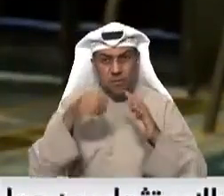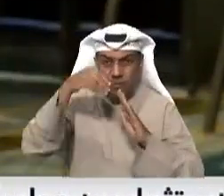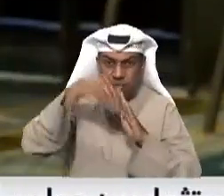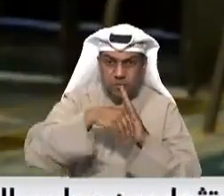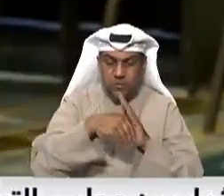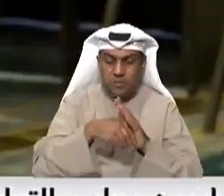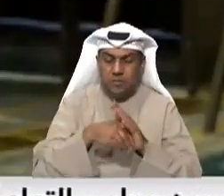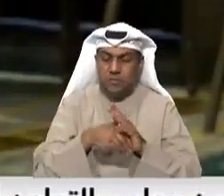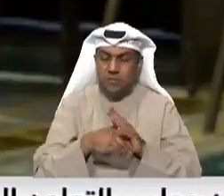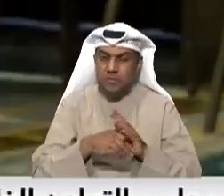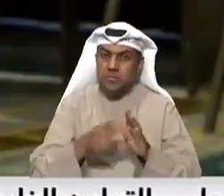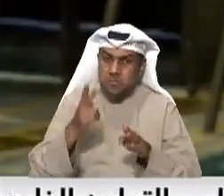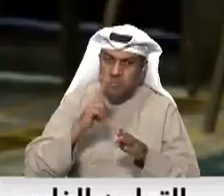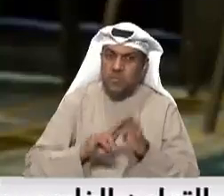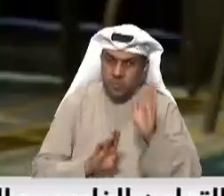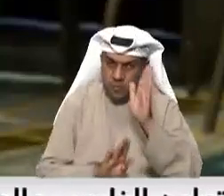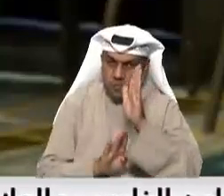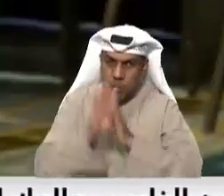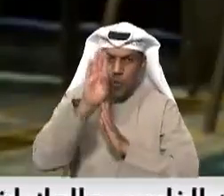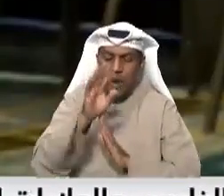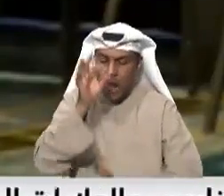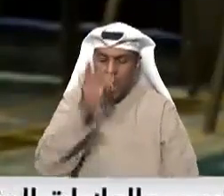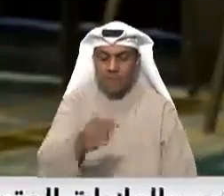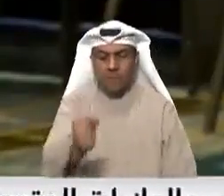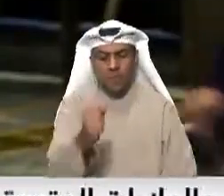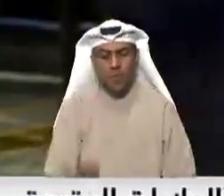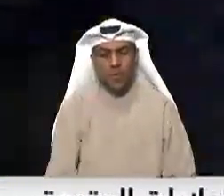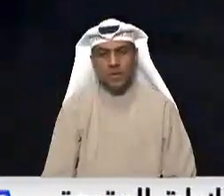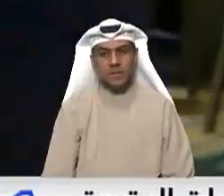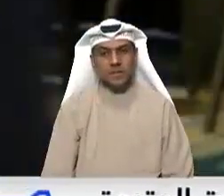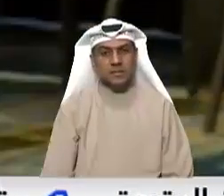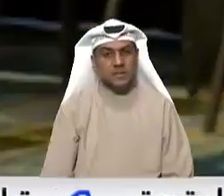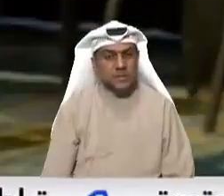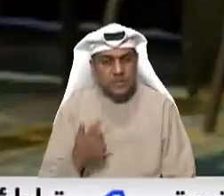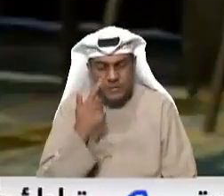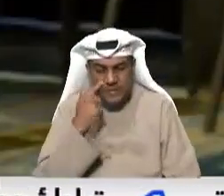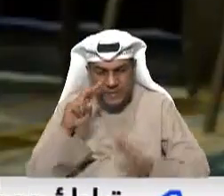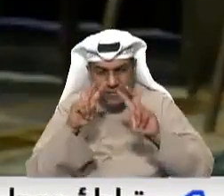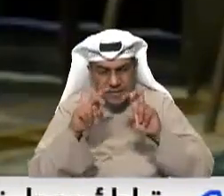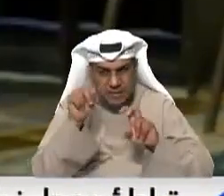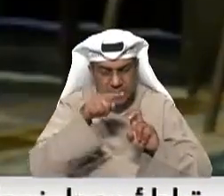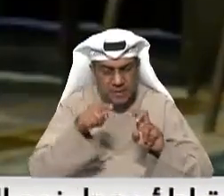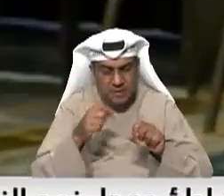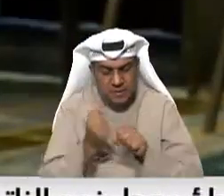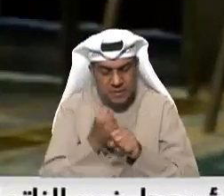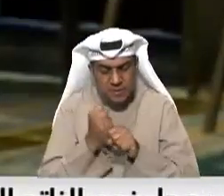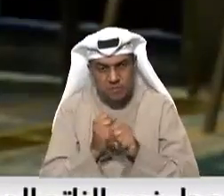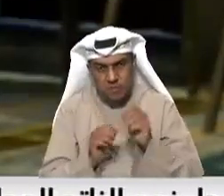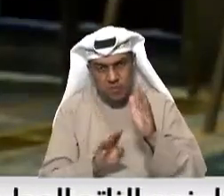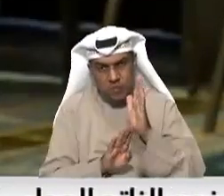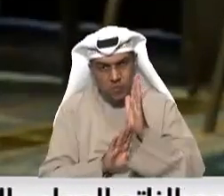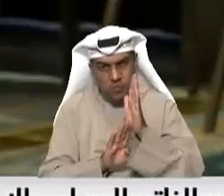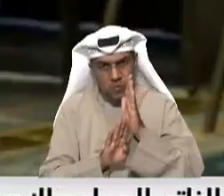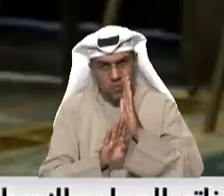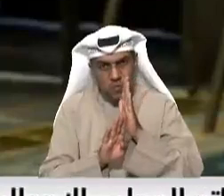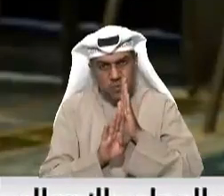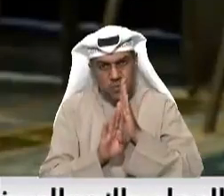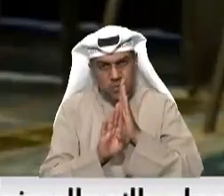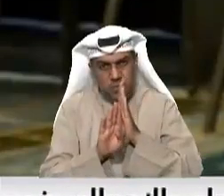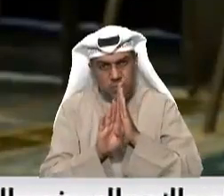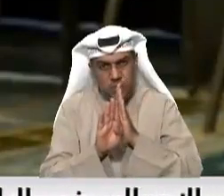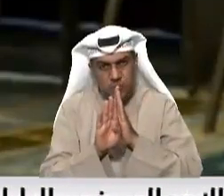أهمية انعقاد المؤتمر في بيروت في بحث سبل إصلاح الخلل وإيجاد حلول عربية للوضع الاقتصادي المتدهور في